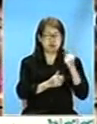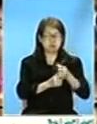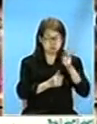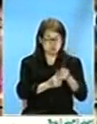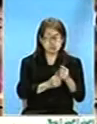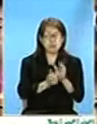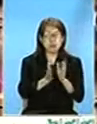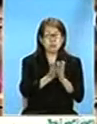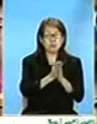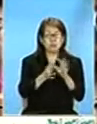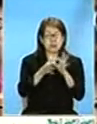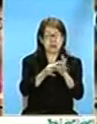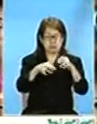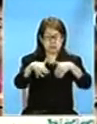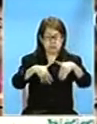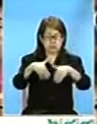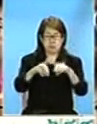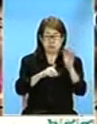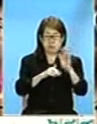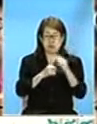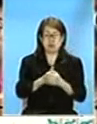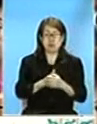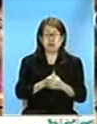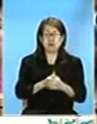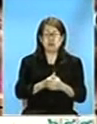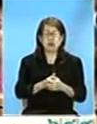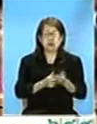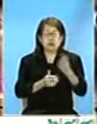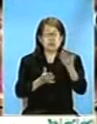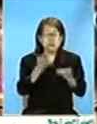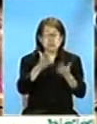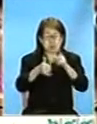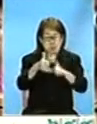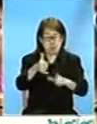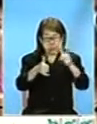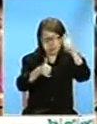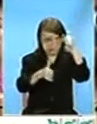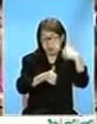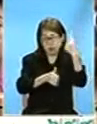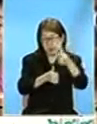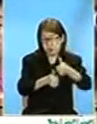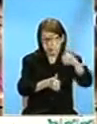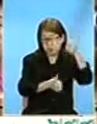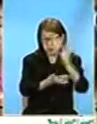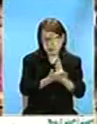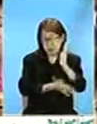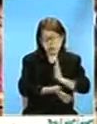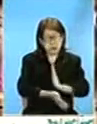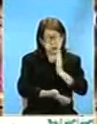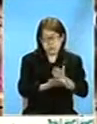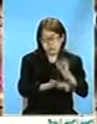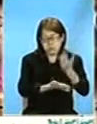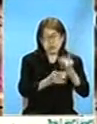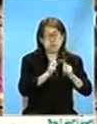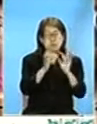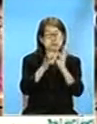งกับประชาชนต่อให้ท่านเลิศฟ้ามาดินจากไหนก็ไม่ได้ไม่ได้ดังเกียรติบุคคลครับ